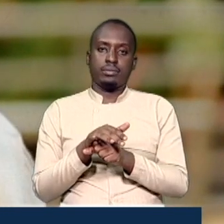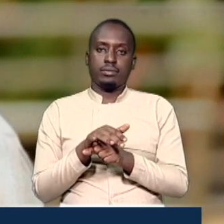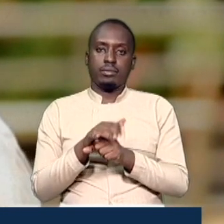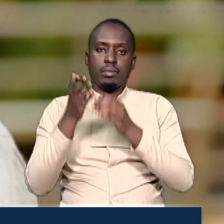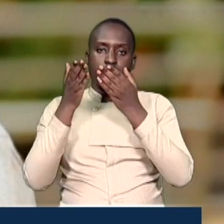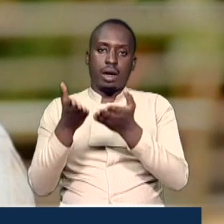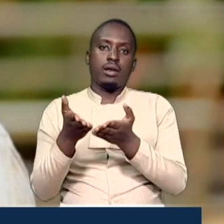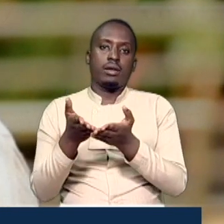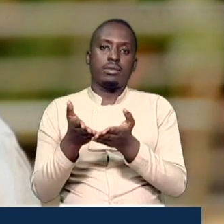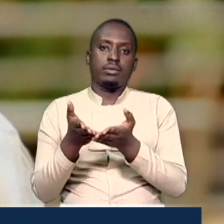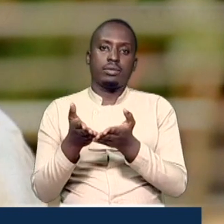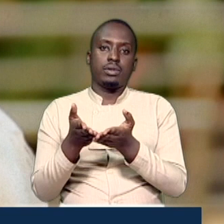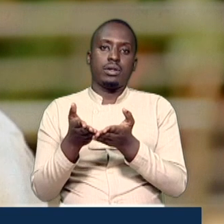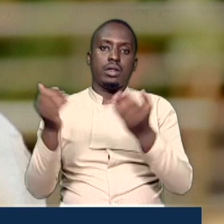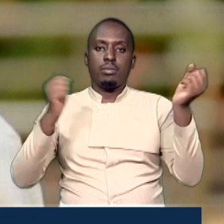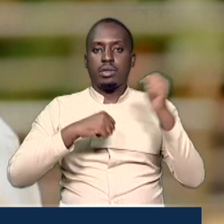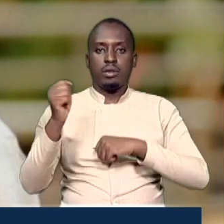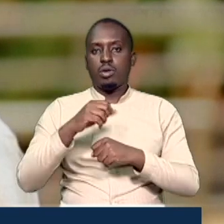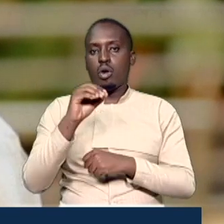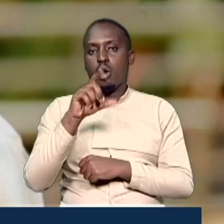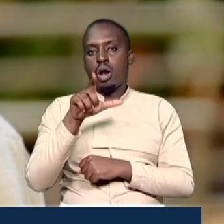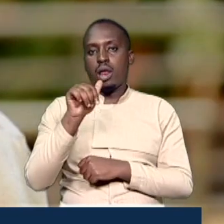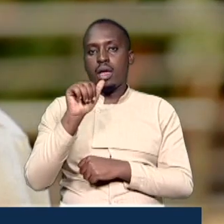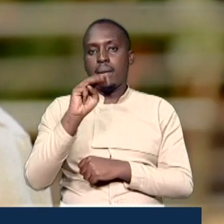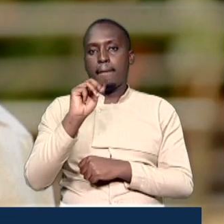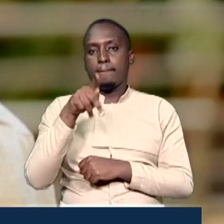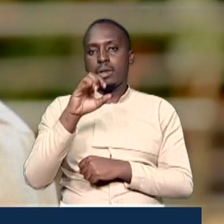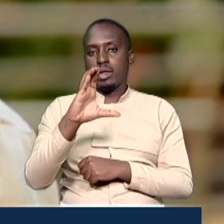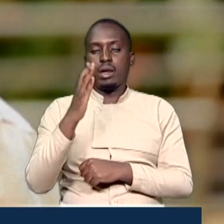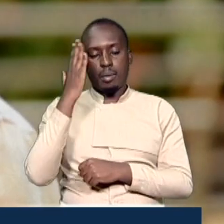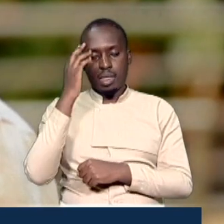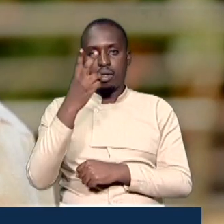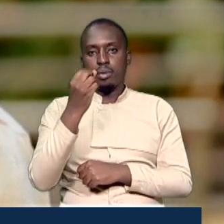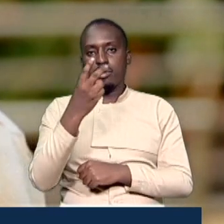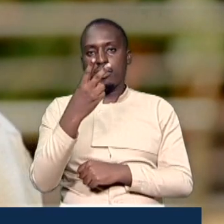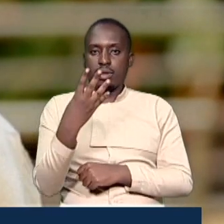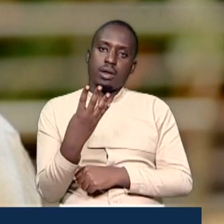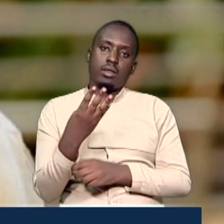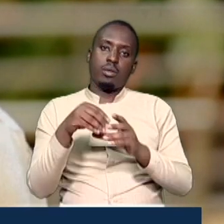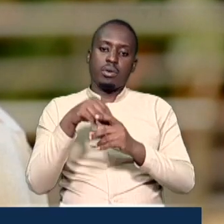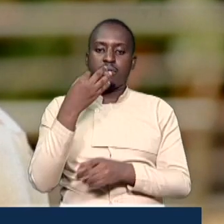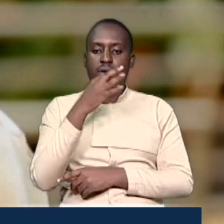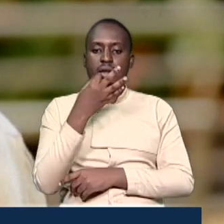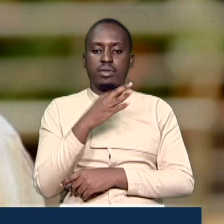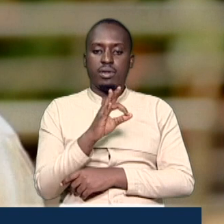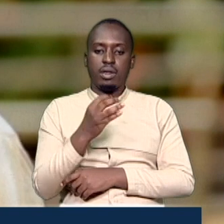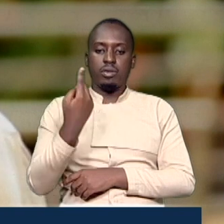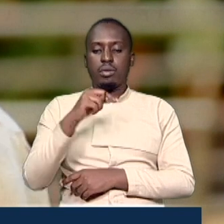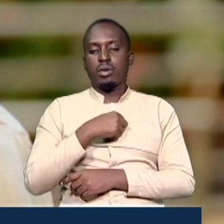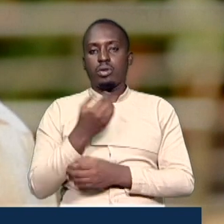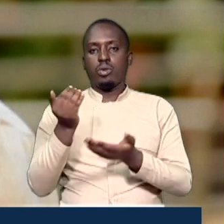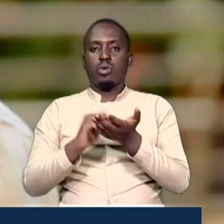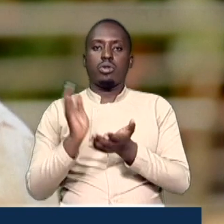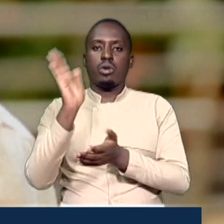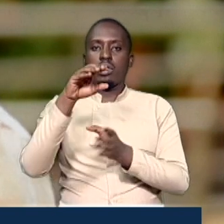Hariho imikino ya olympique nayo umuntu agomba gutegereza akamenya ya 2024 yo mu Faransa tukongera tugasubira